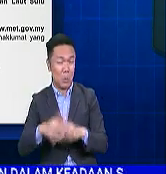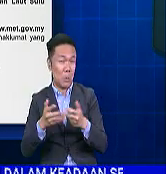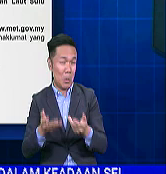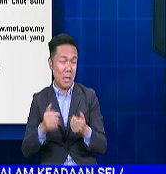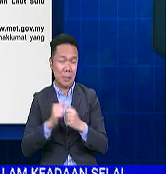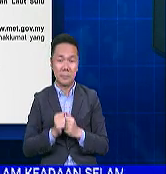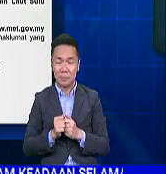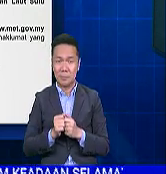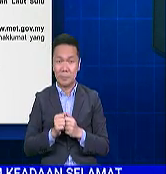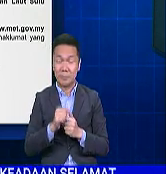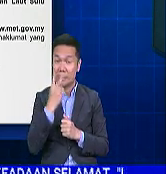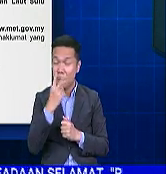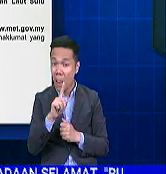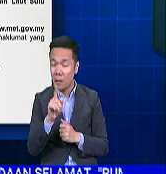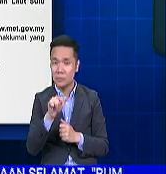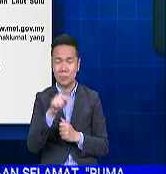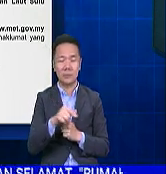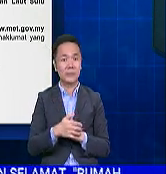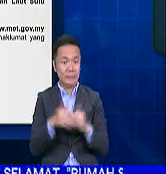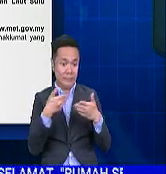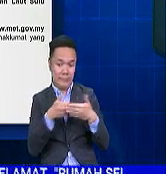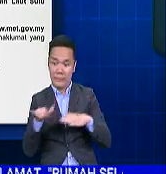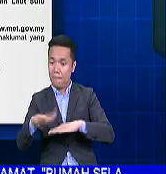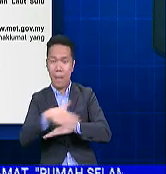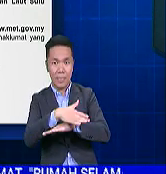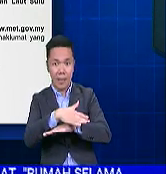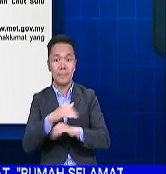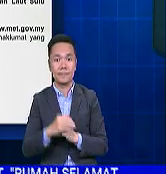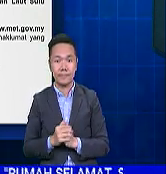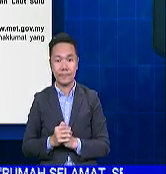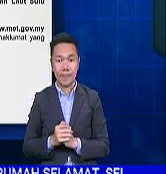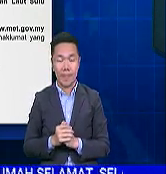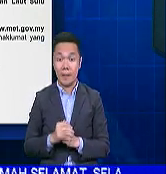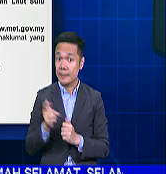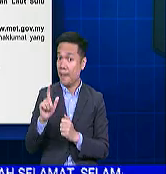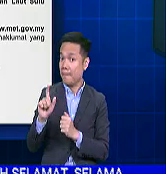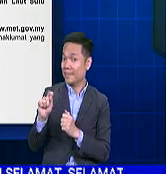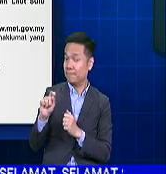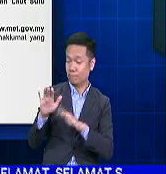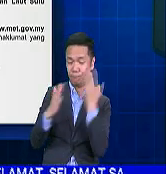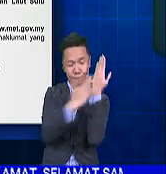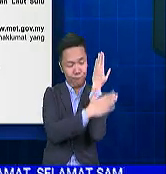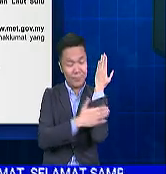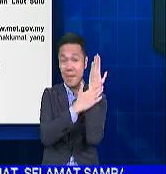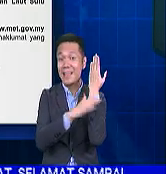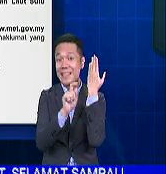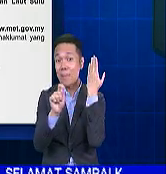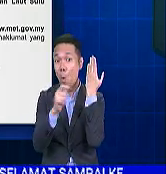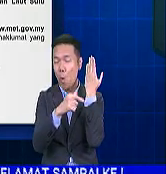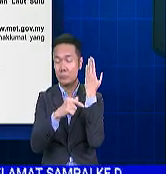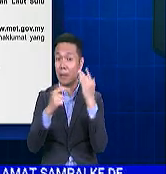boleh berlaku di sekitar kawasan pesisiran pantai di daerah pantai timur Semenanjung pada waktu